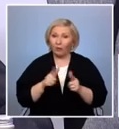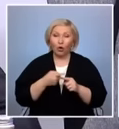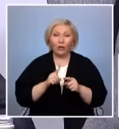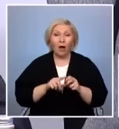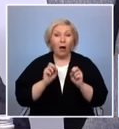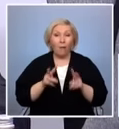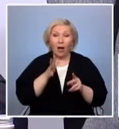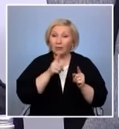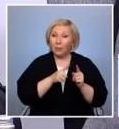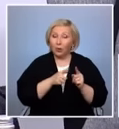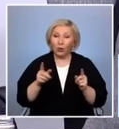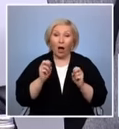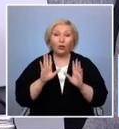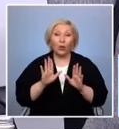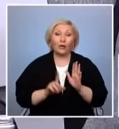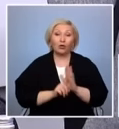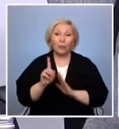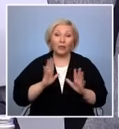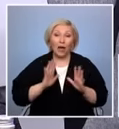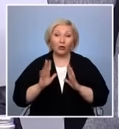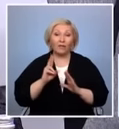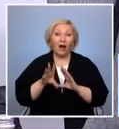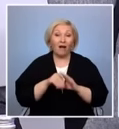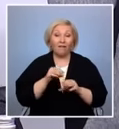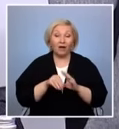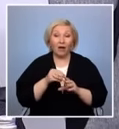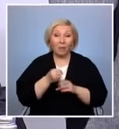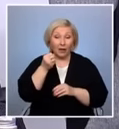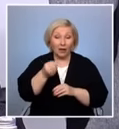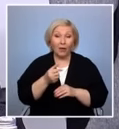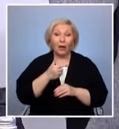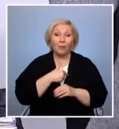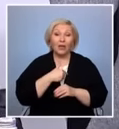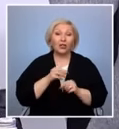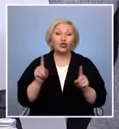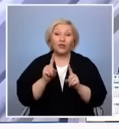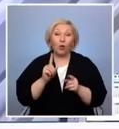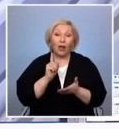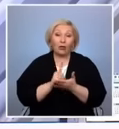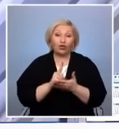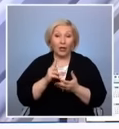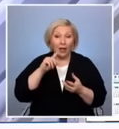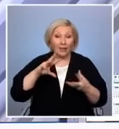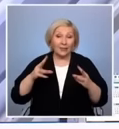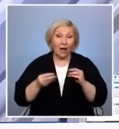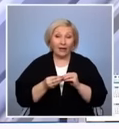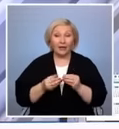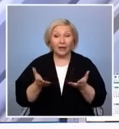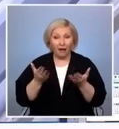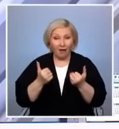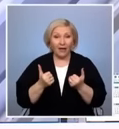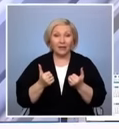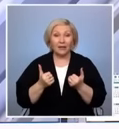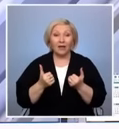Фаритович, уверены, что Путин в сентябре останется президентом Российской Федерации? Задала коварный вопрос Валиева. Хабиров возвел